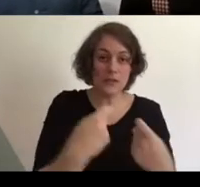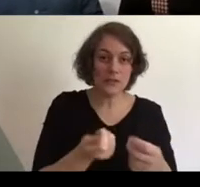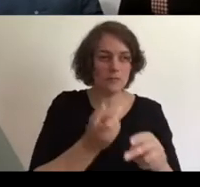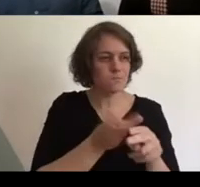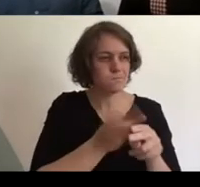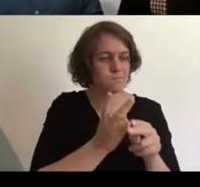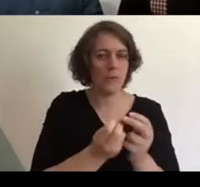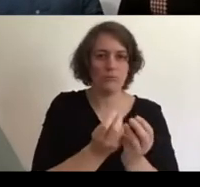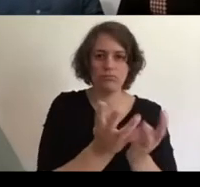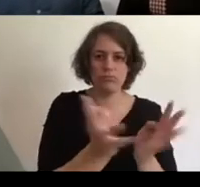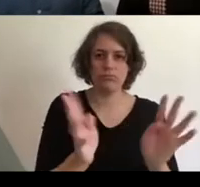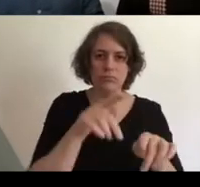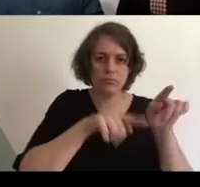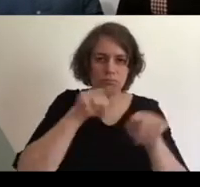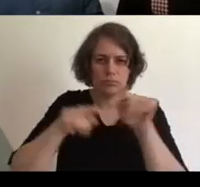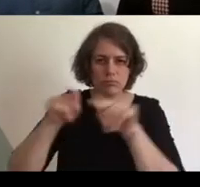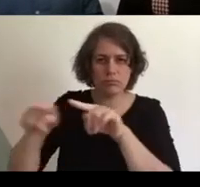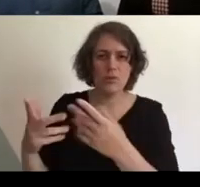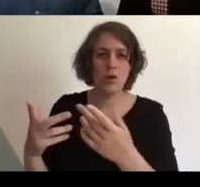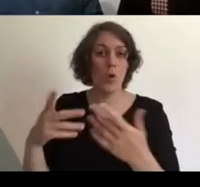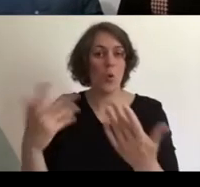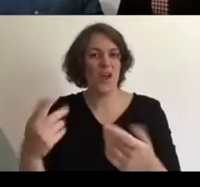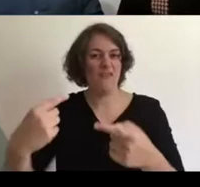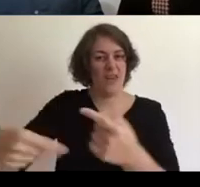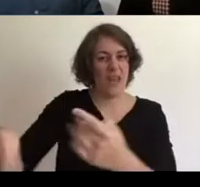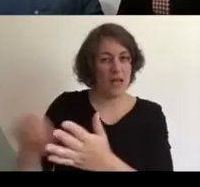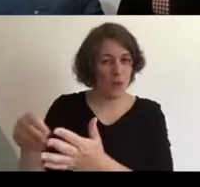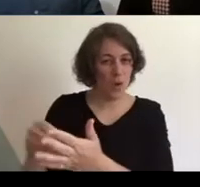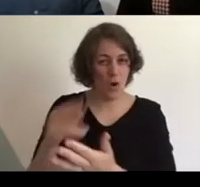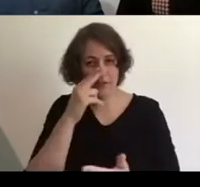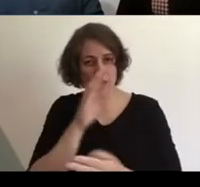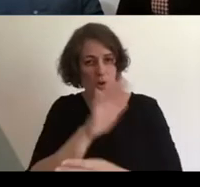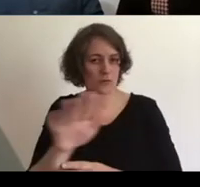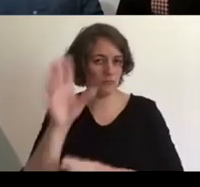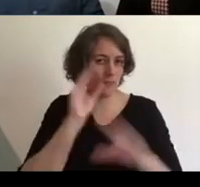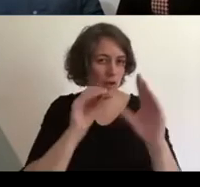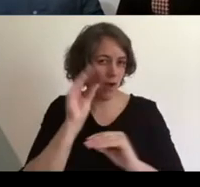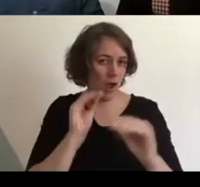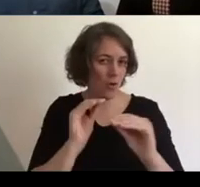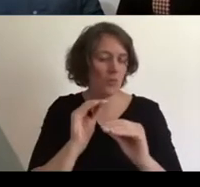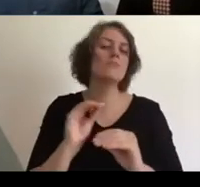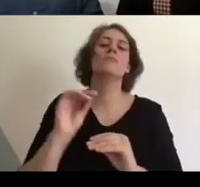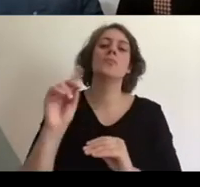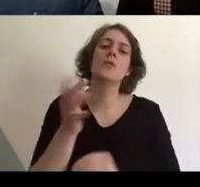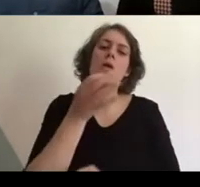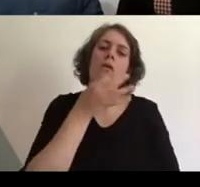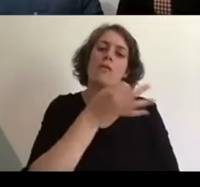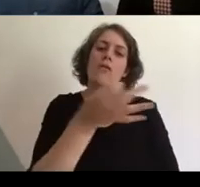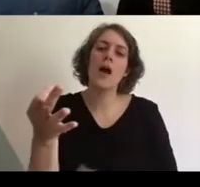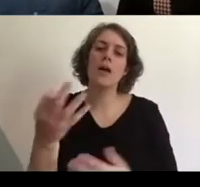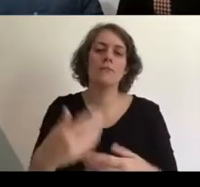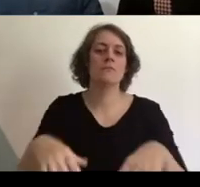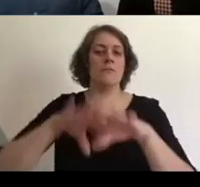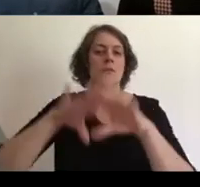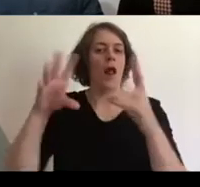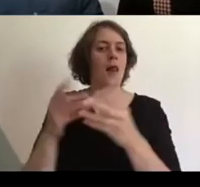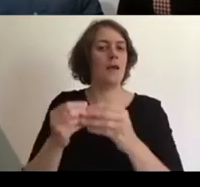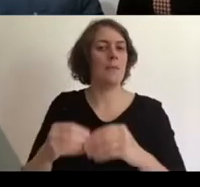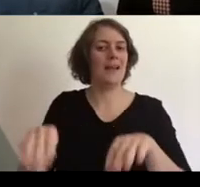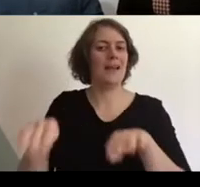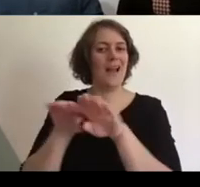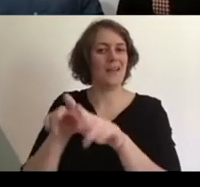wo vielleicht noch nicht, wo ihr es vermisst. Und inwiefern eben das allgemeine Gleichbehandlungsgesetz da